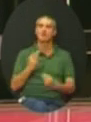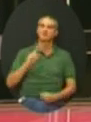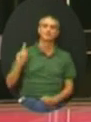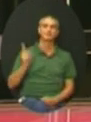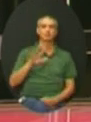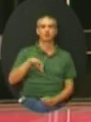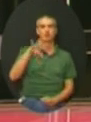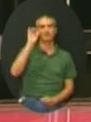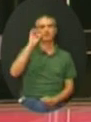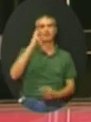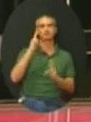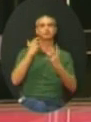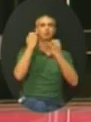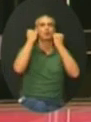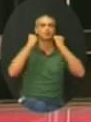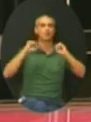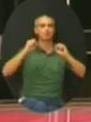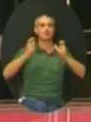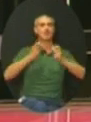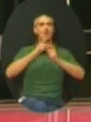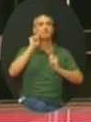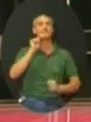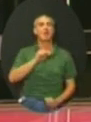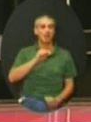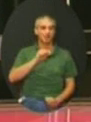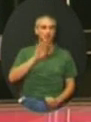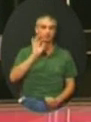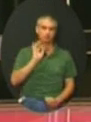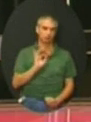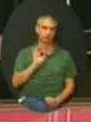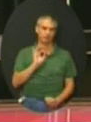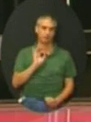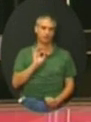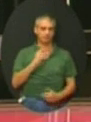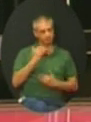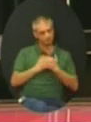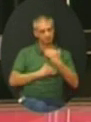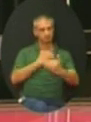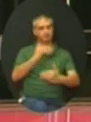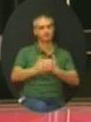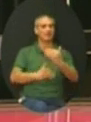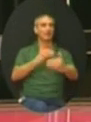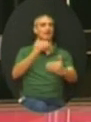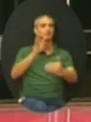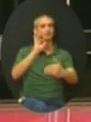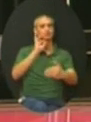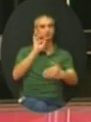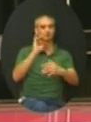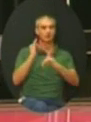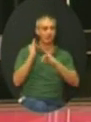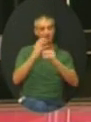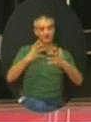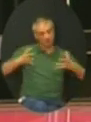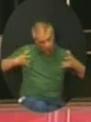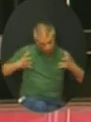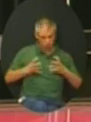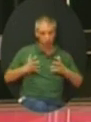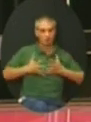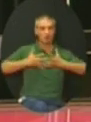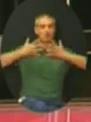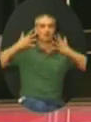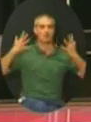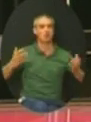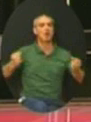מי שנבחר באופן דמוקרטי למפלגה הזאת, כדי להצעיד אותה קדימה, כדי להביא לגוש